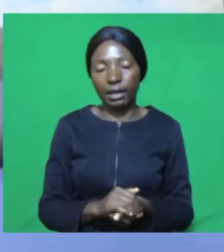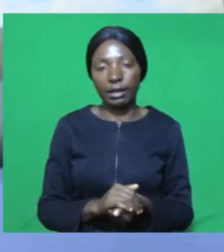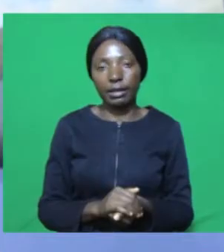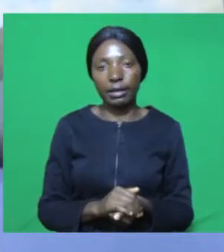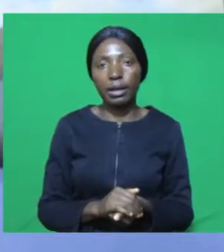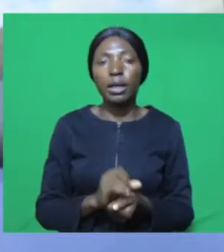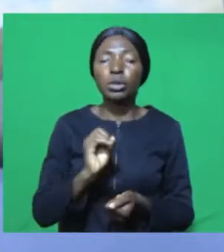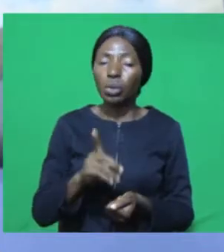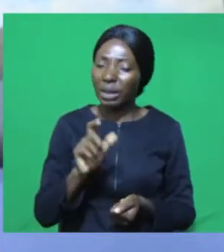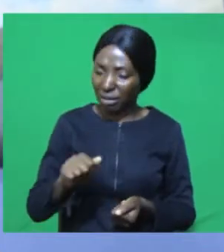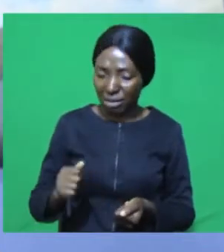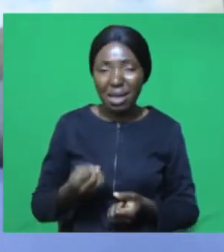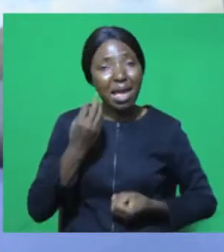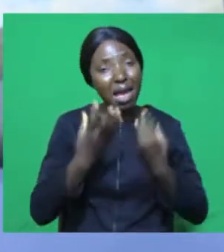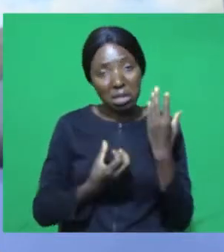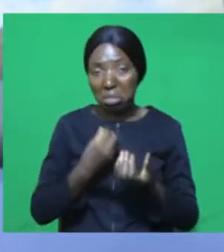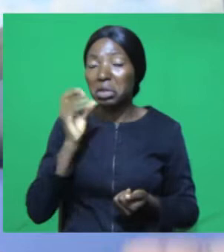Okay.